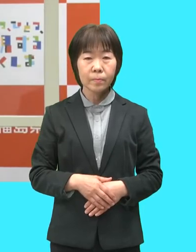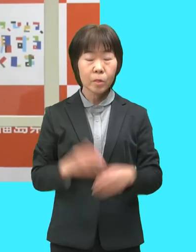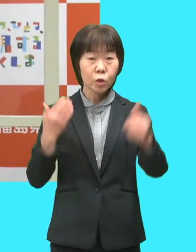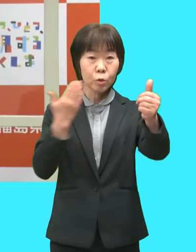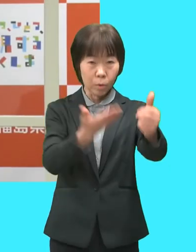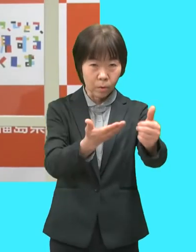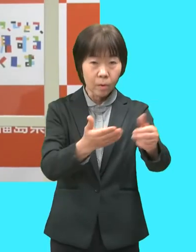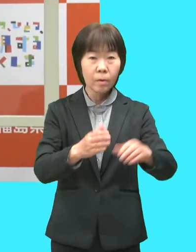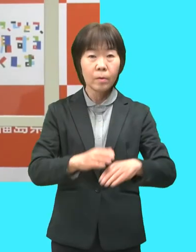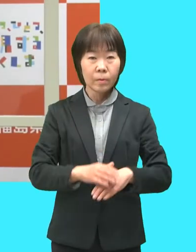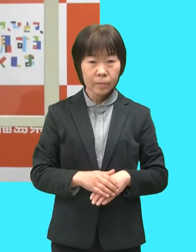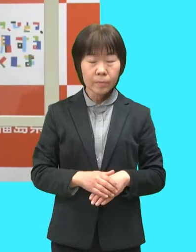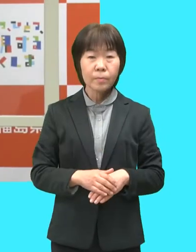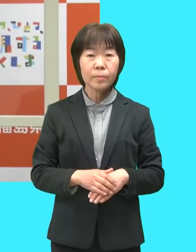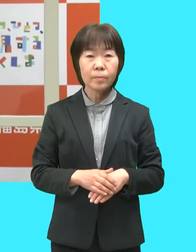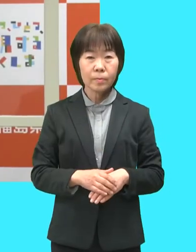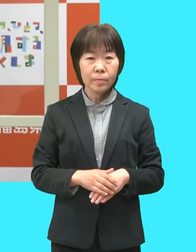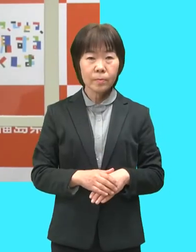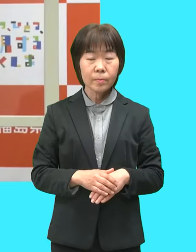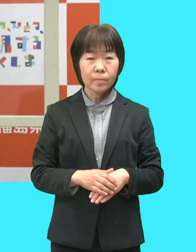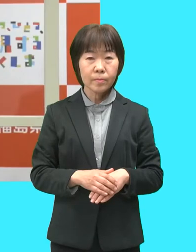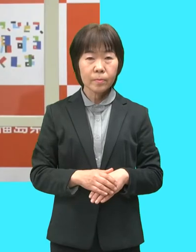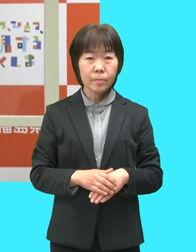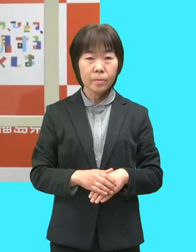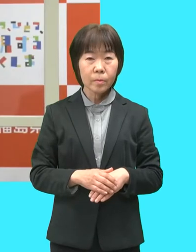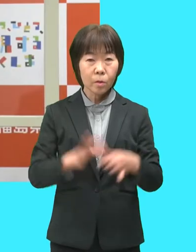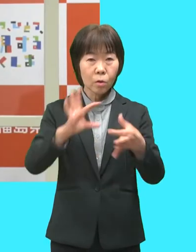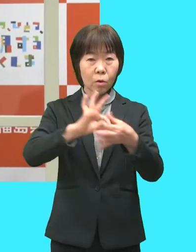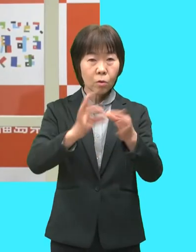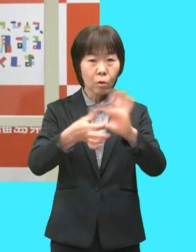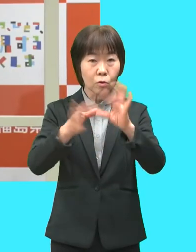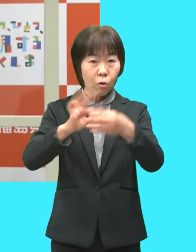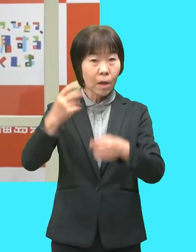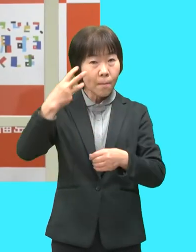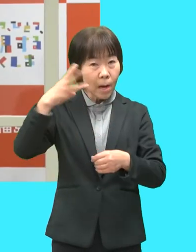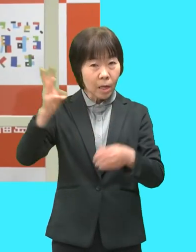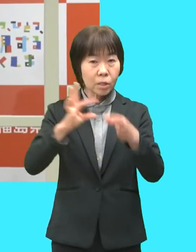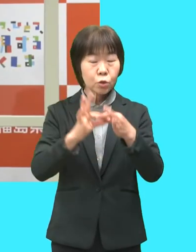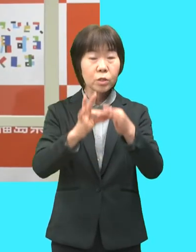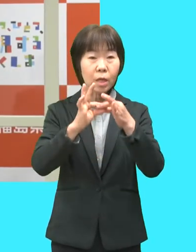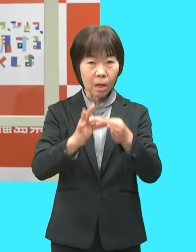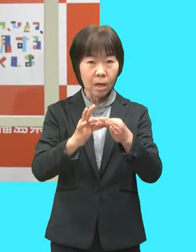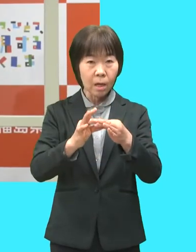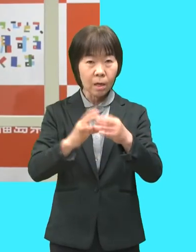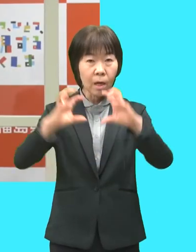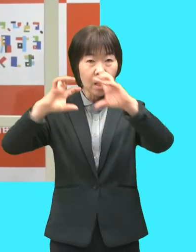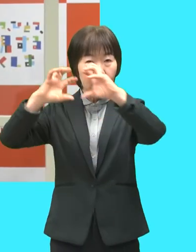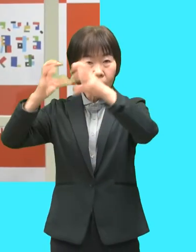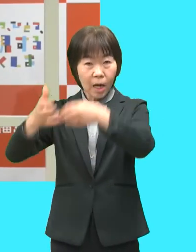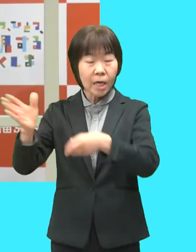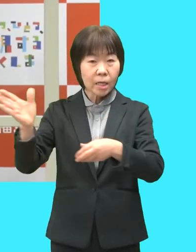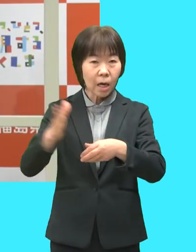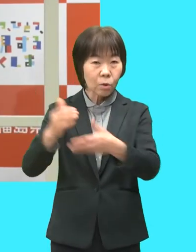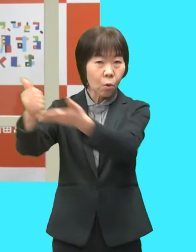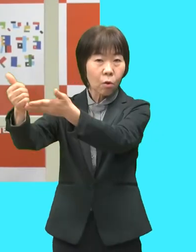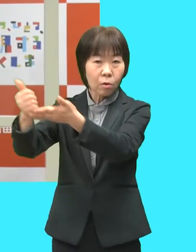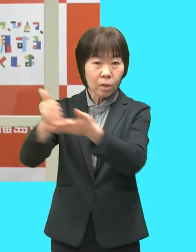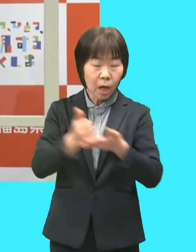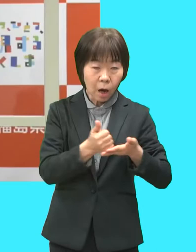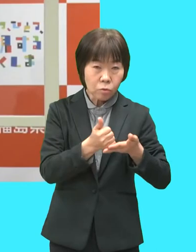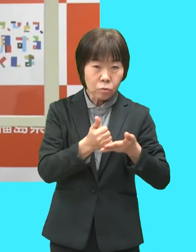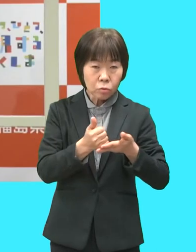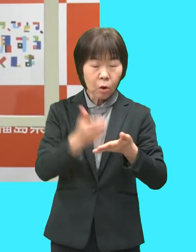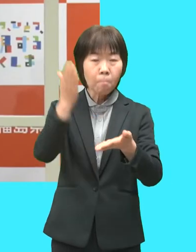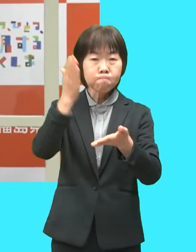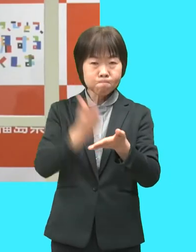読売新聞の阿部です。おはようございます。 おはようございます。 オリパラについて伺います。はい。海外からの観客受け入れを断念